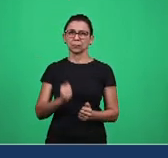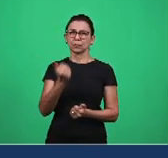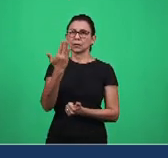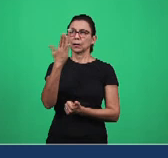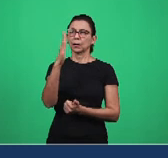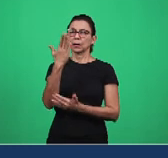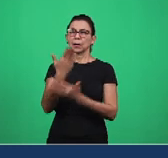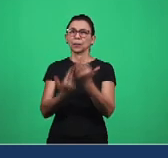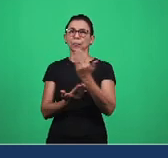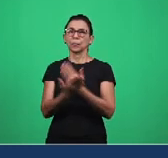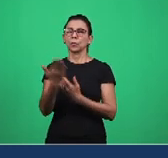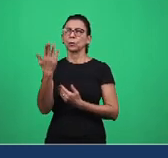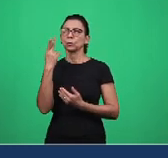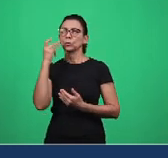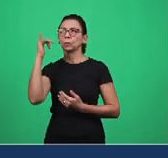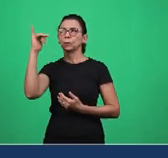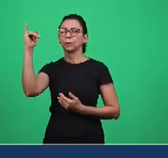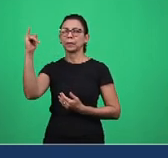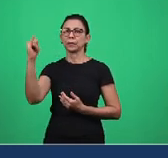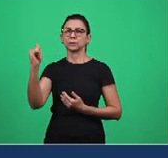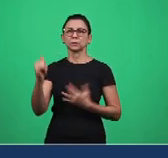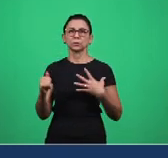d'un côté et de l'autre.